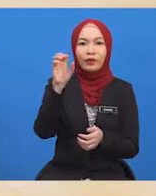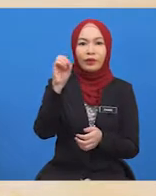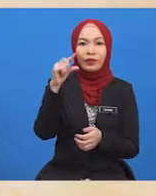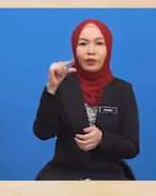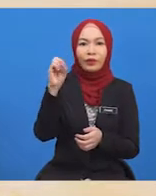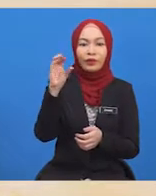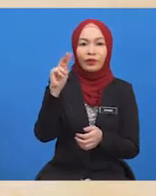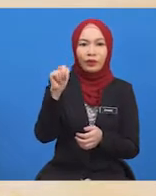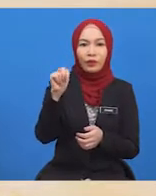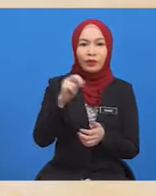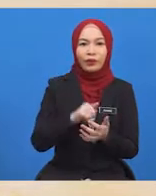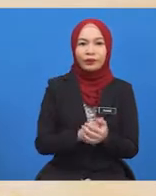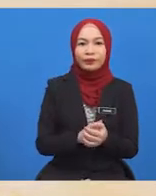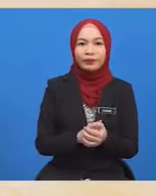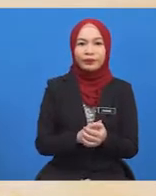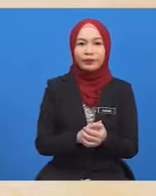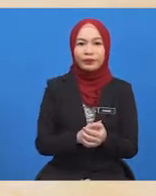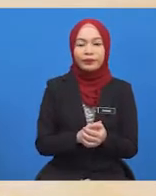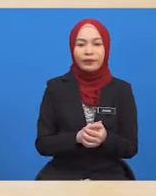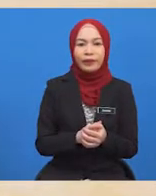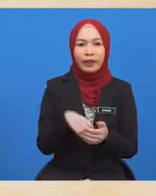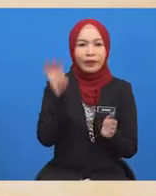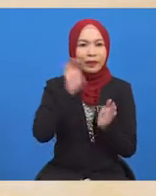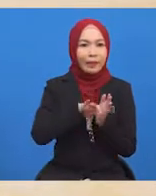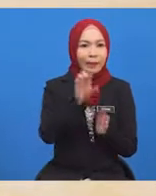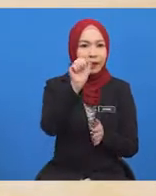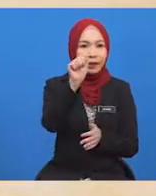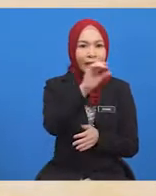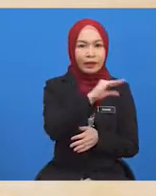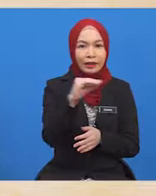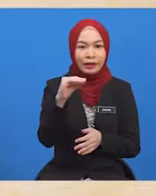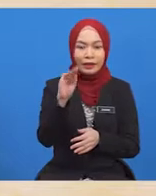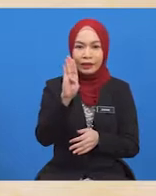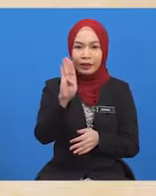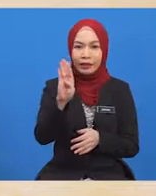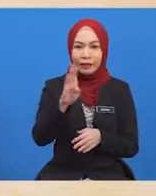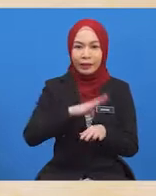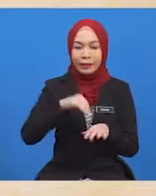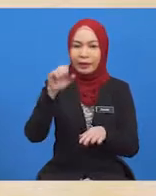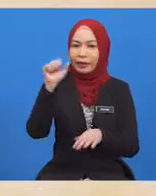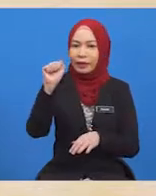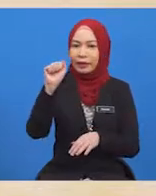iaitu rajah A dan rajah B pada satah mencancang.